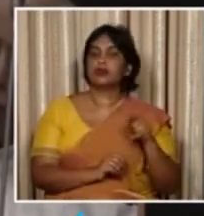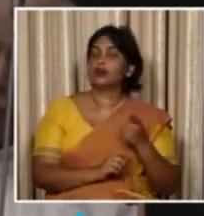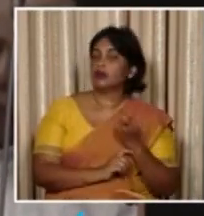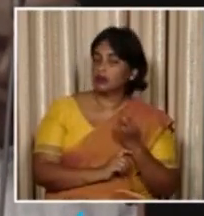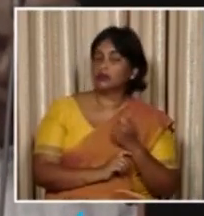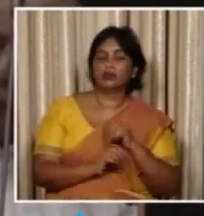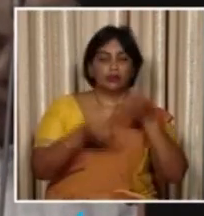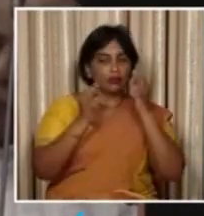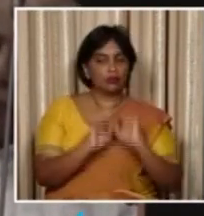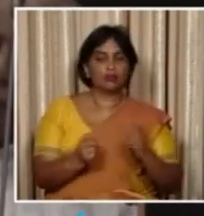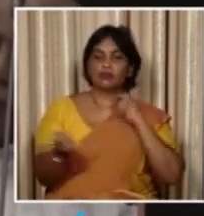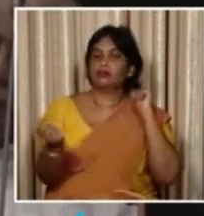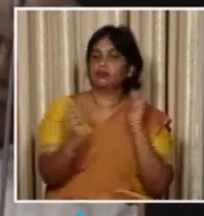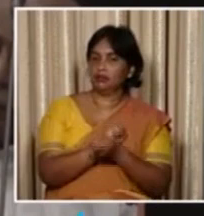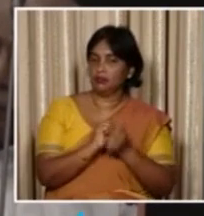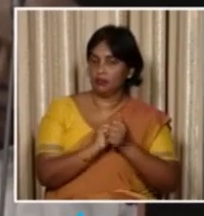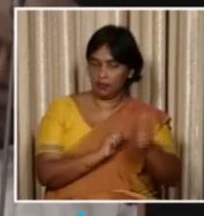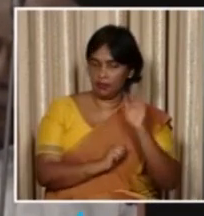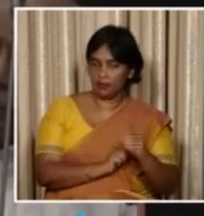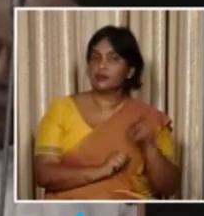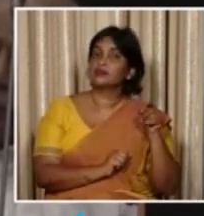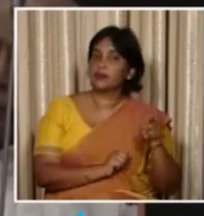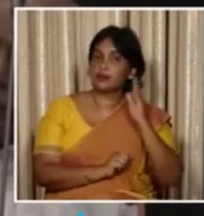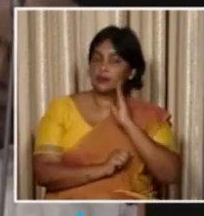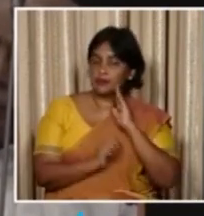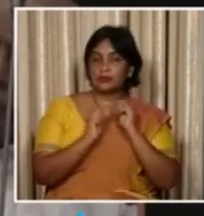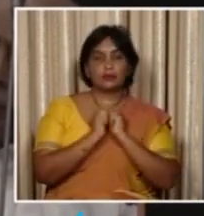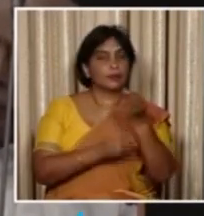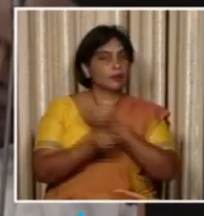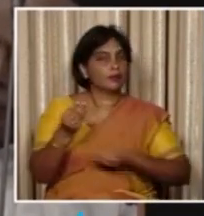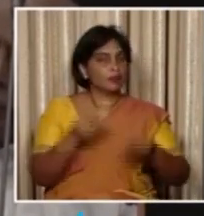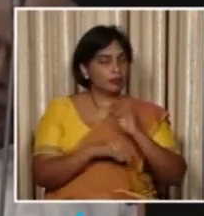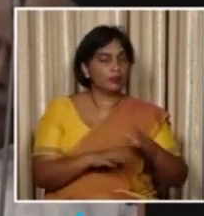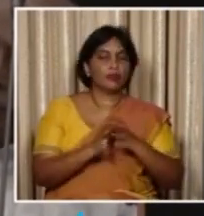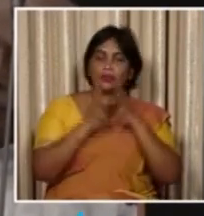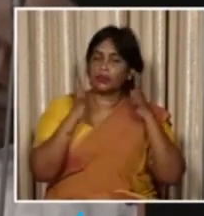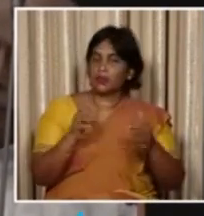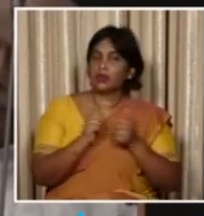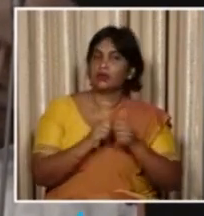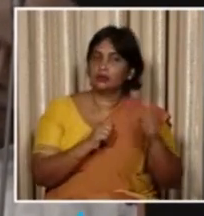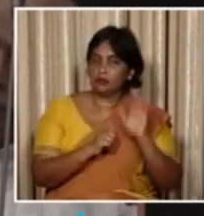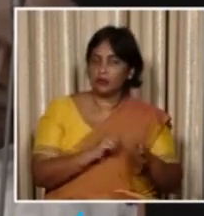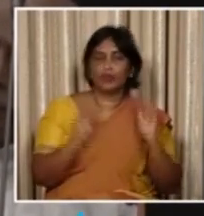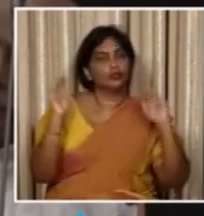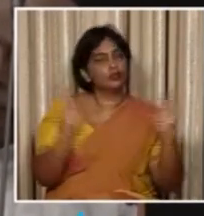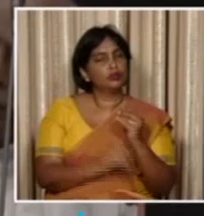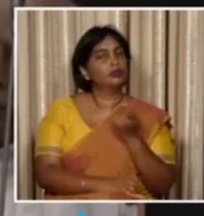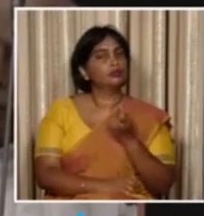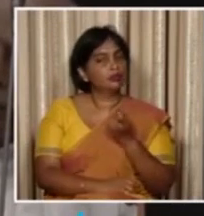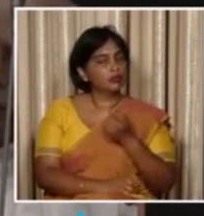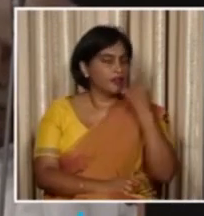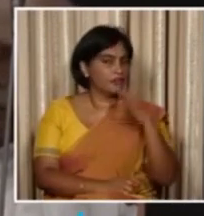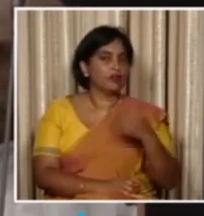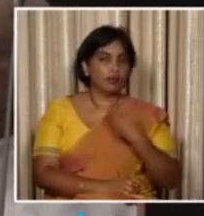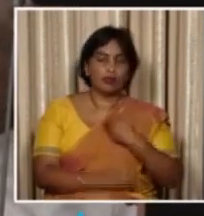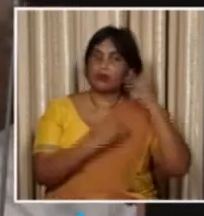ආර්ථික සාධනීය පරිවර්තනයකට ලක් කළ යුතුයි. විදේශ ගණදෙනු මත බහුලව ක්‍රියාත්මක වන කුඩා ආර්ථිකයක් බැවින්